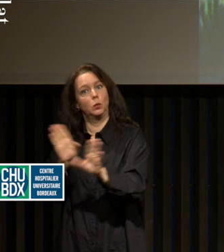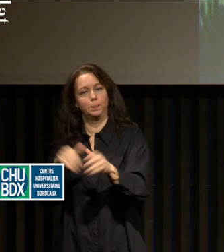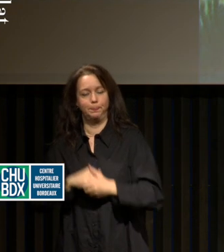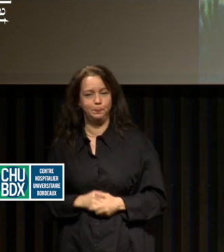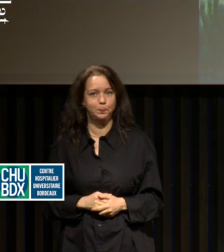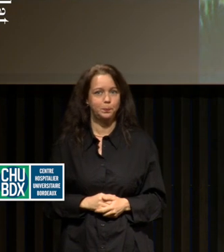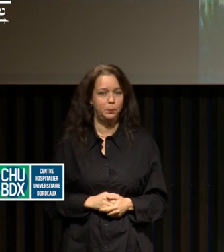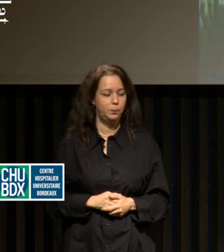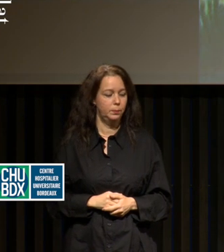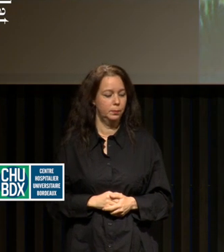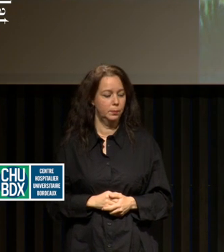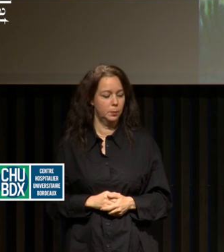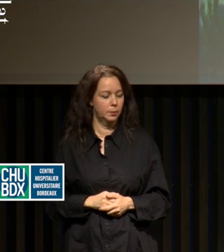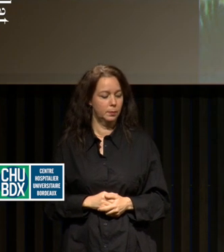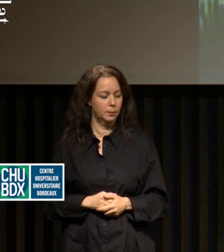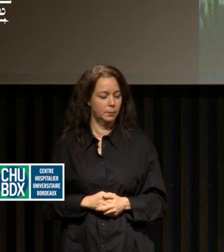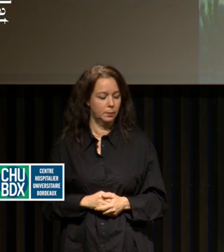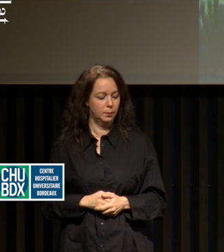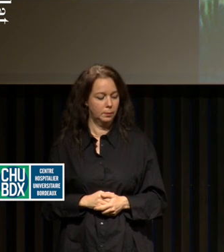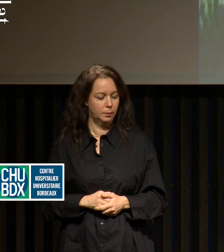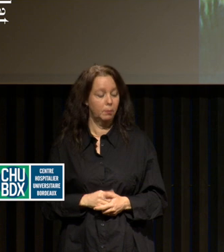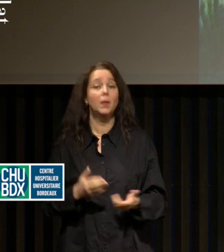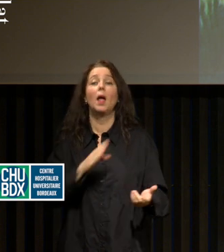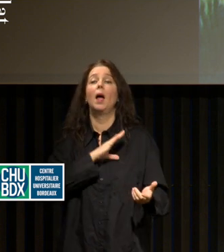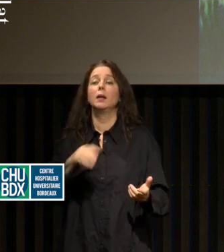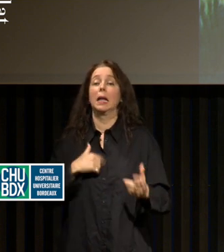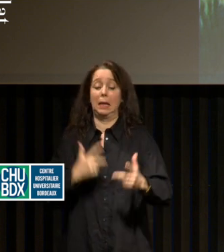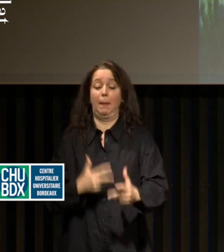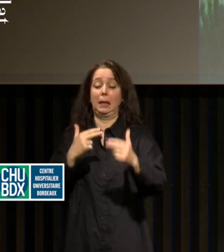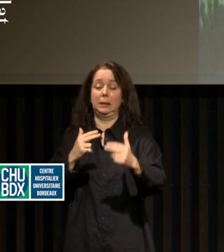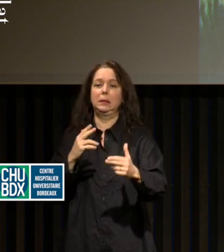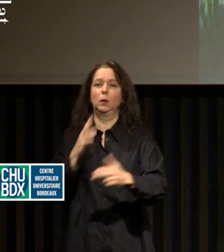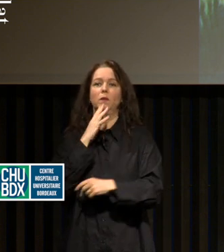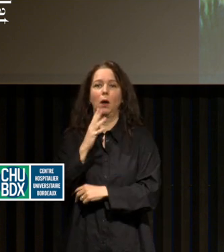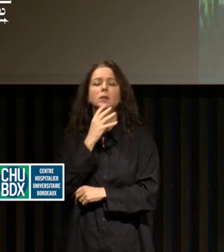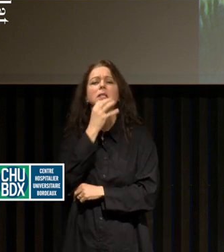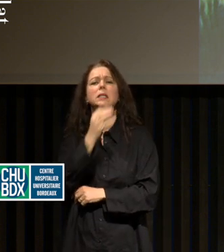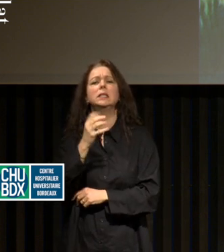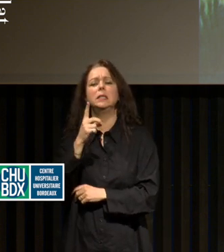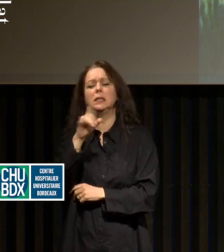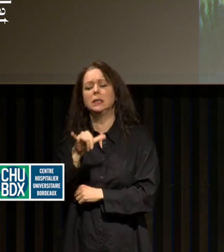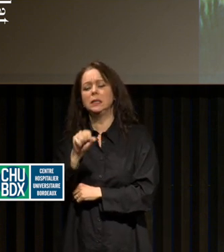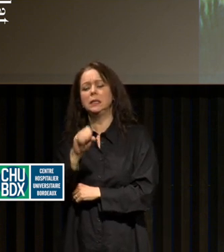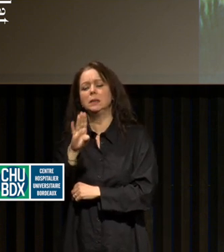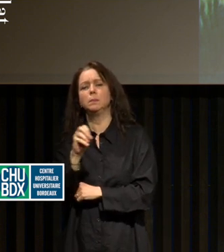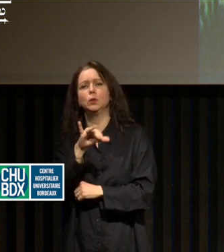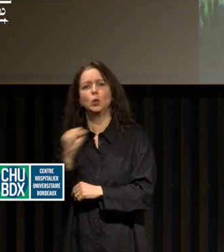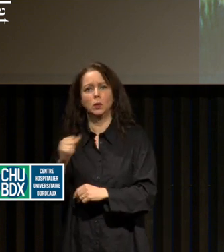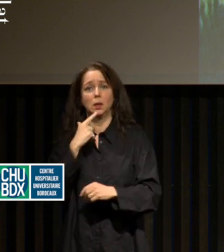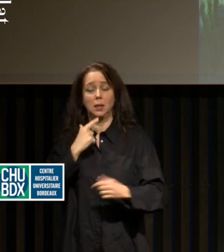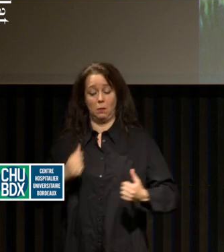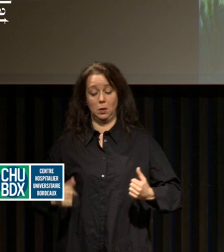Alors, c'est la dernière partie de la conférence, c'est cette dysbiose dont je vous ai parlé, là où cette flore intestinale,